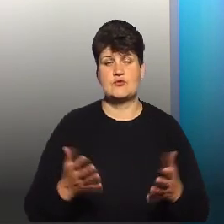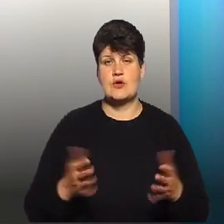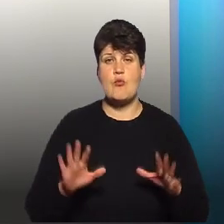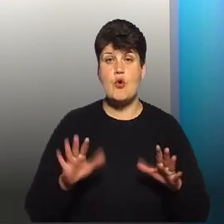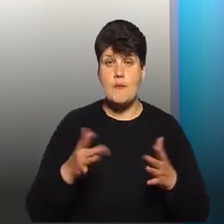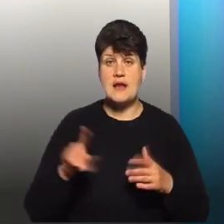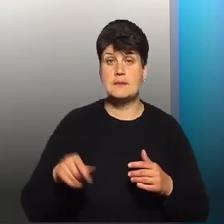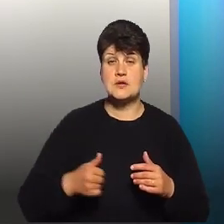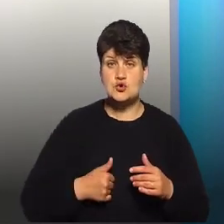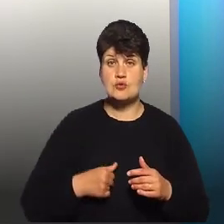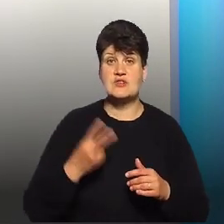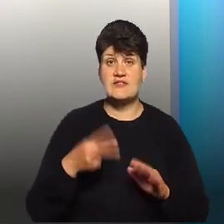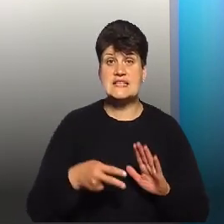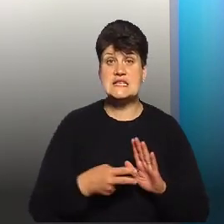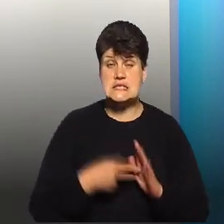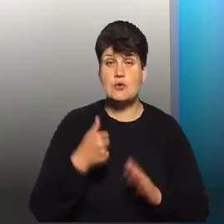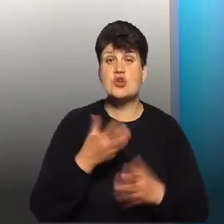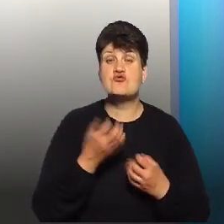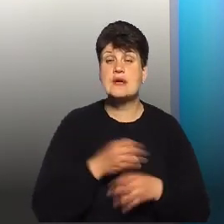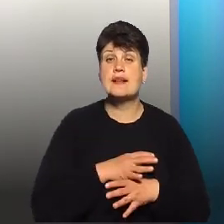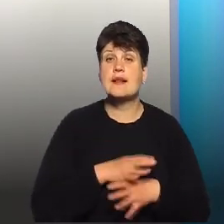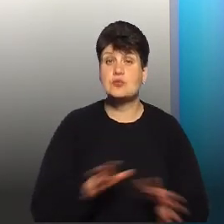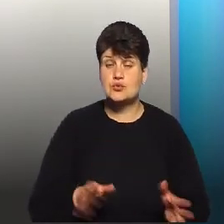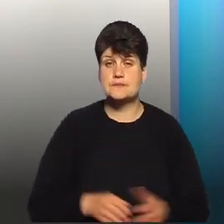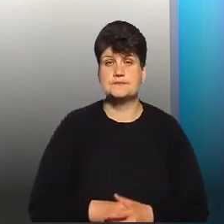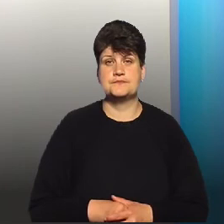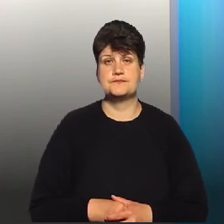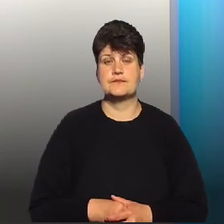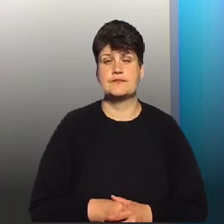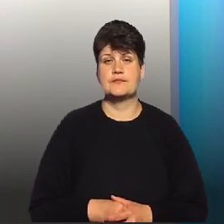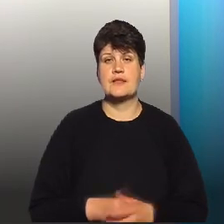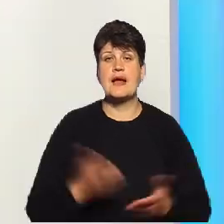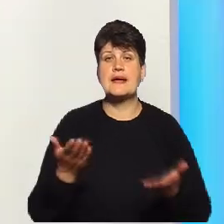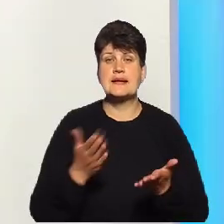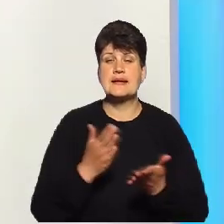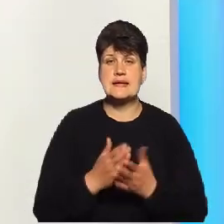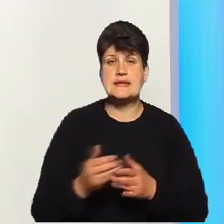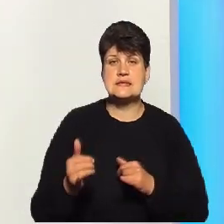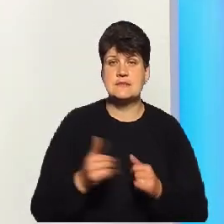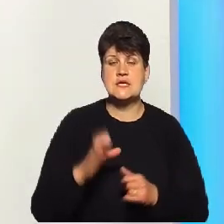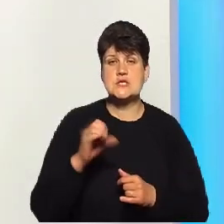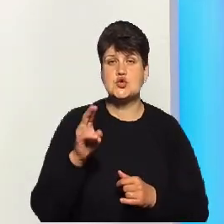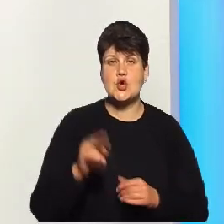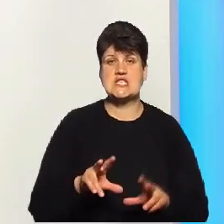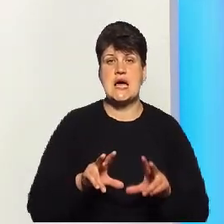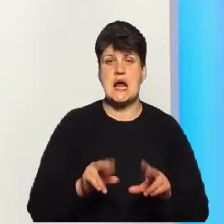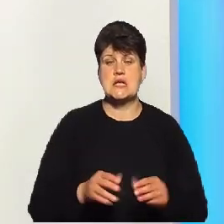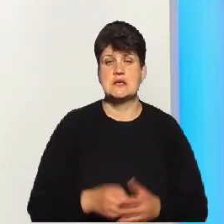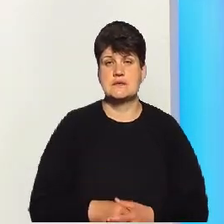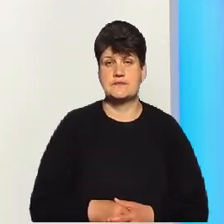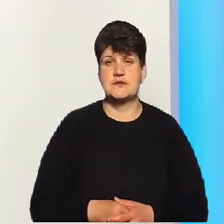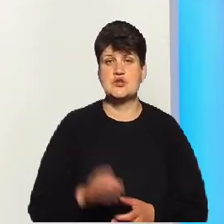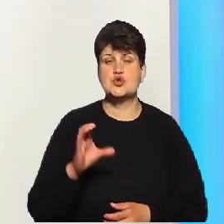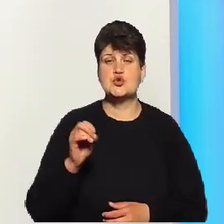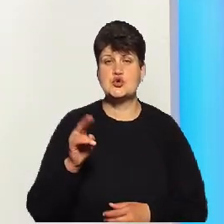йому 27 років ще не було. А яке є наразі забезпечення, соціальні гарантії? Соціальний